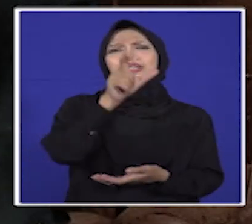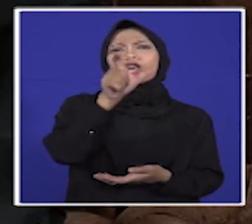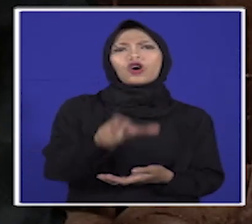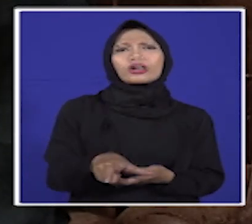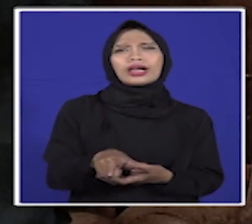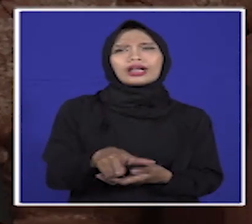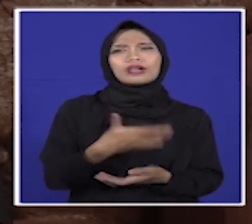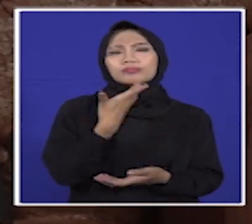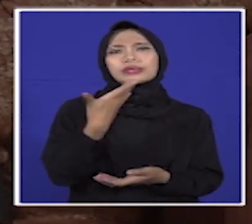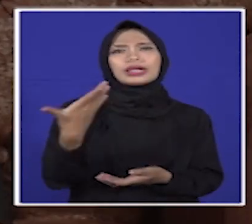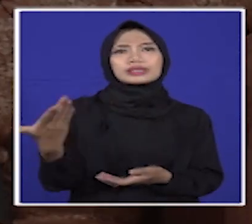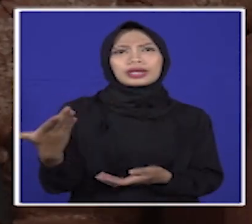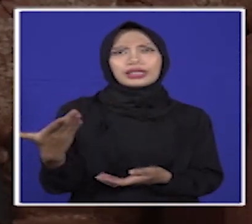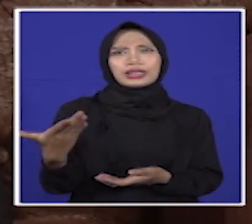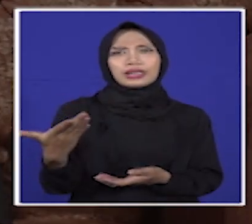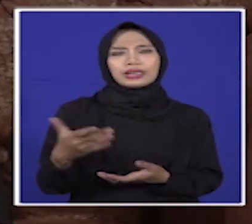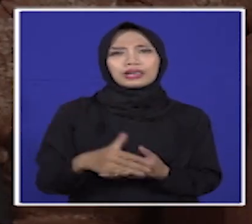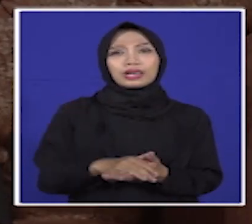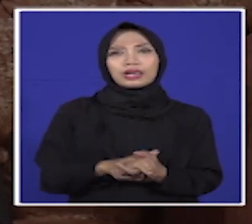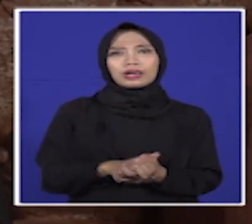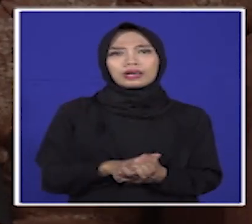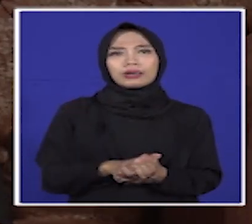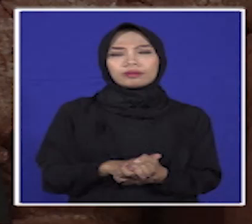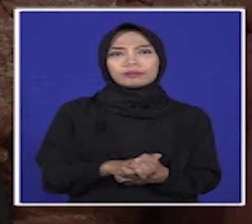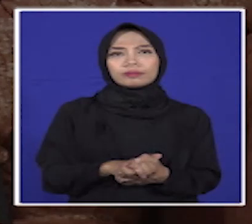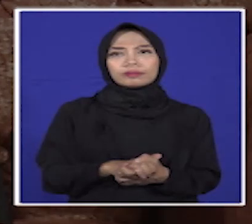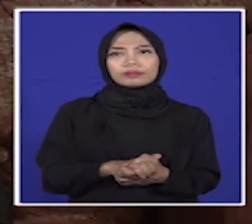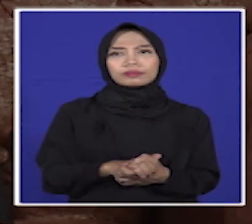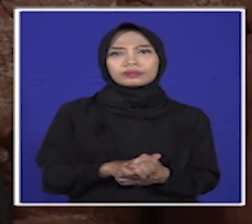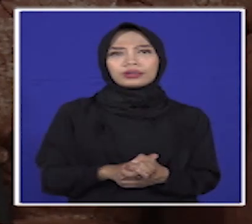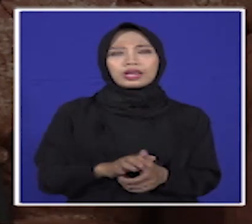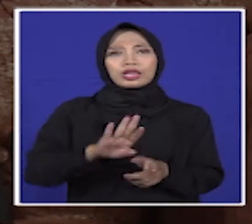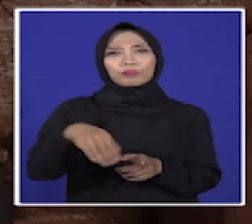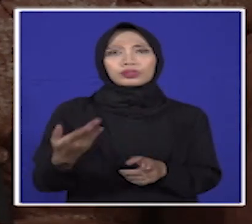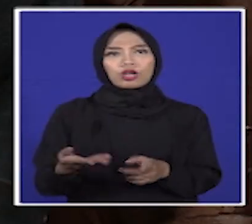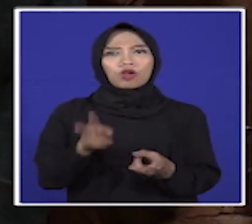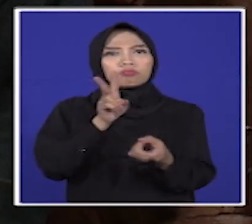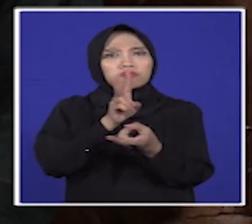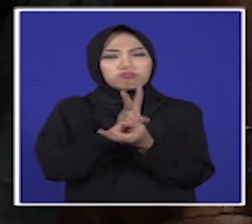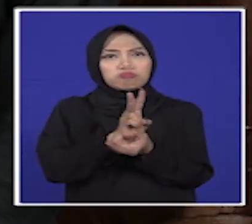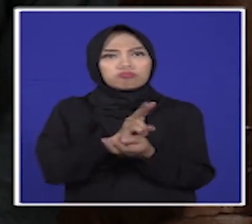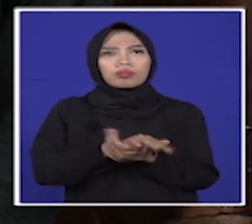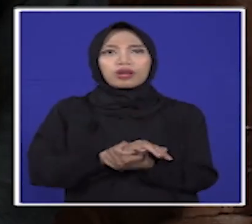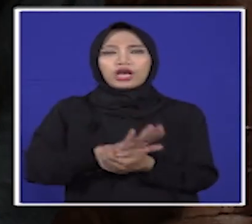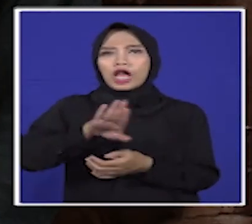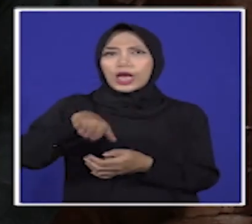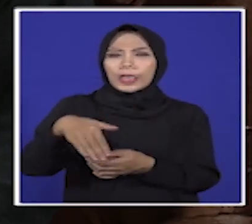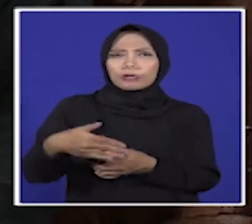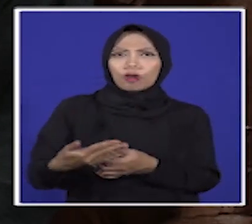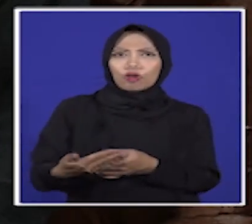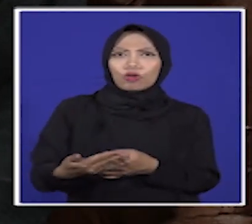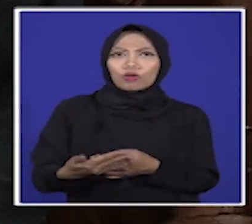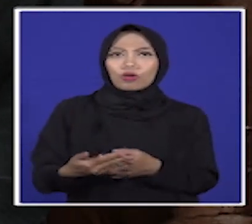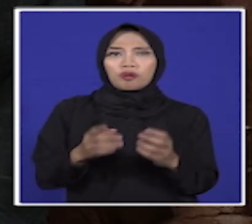biasa nggak masalah karena posisinya juga seperti yang lain-lain. Tapi kalau sampai berhubungan badan atau ada